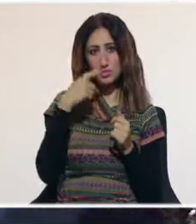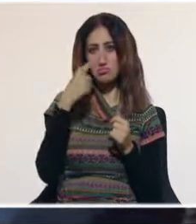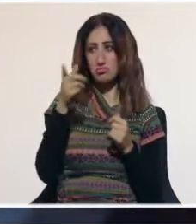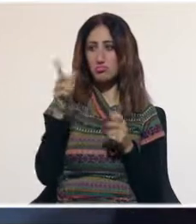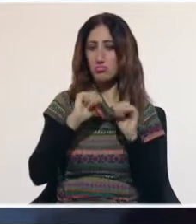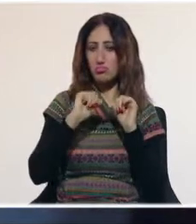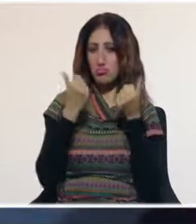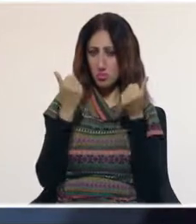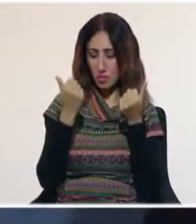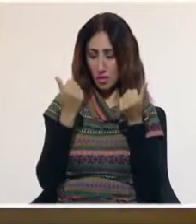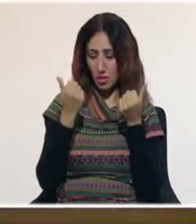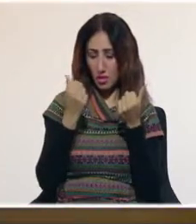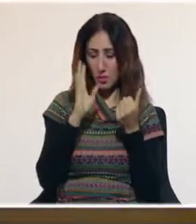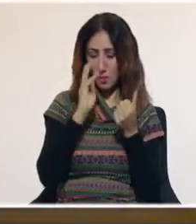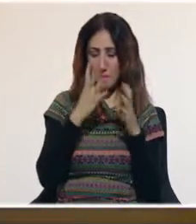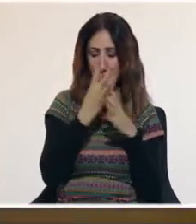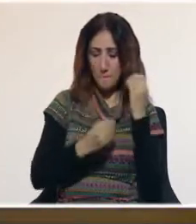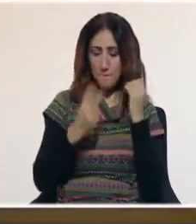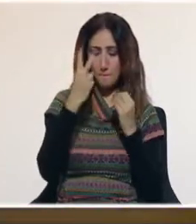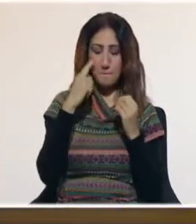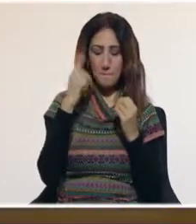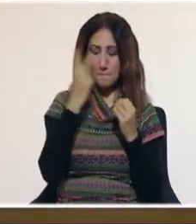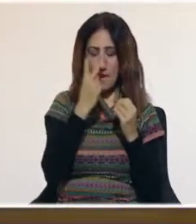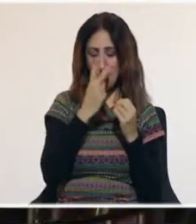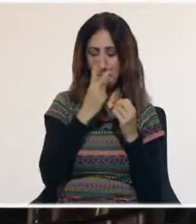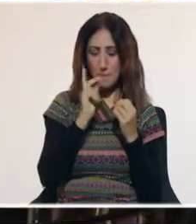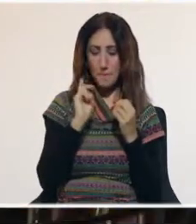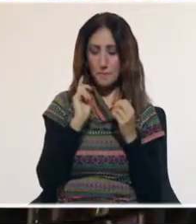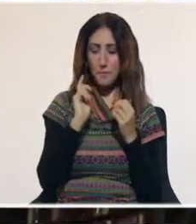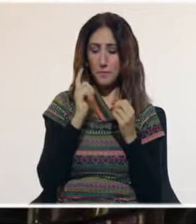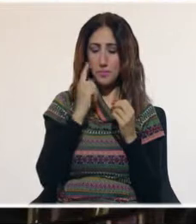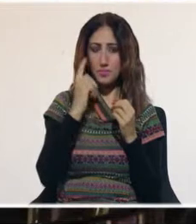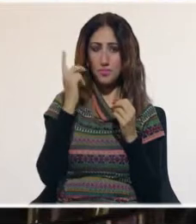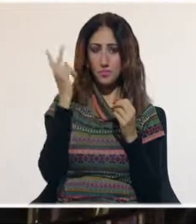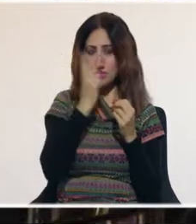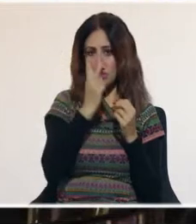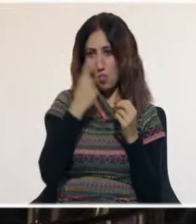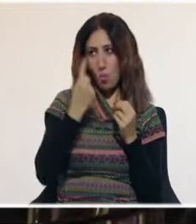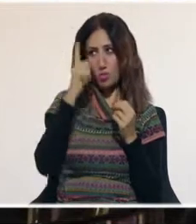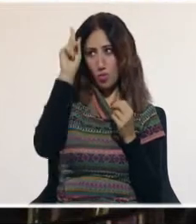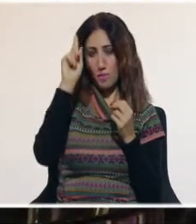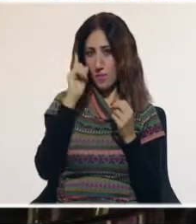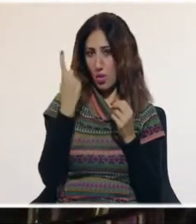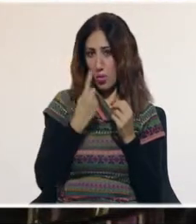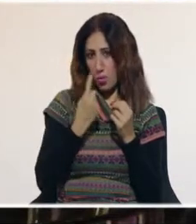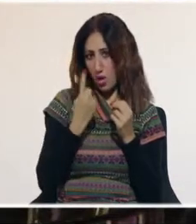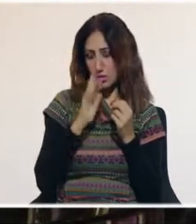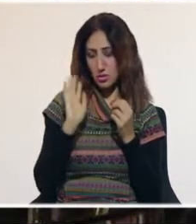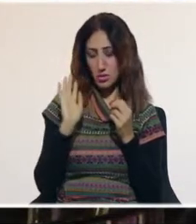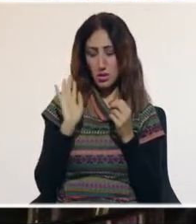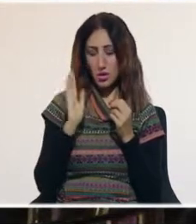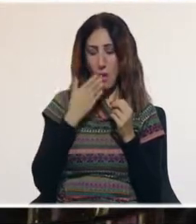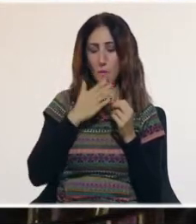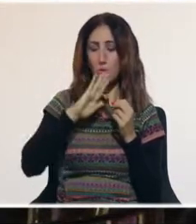ولا اصلحهم؟ هم اتولدوا فاقدين البصر ولا حصل ايه؟ لا ايوه واخدين، اتولدوا فاقدين البصر. الحمد لله. راضيين على ربنا